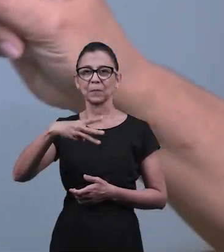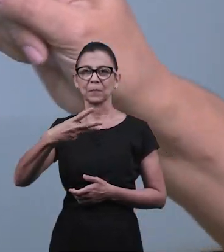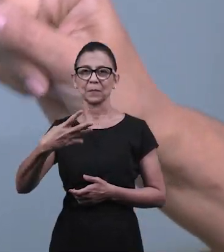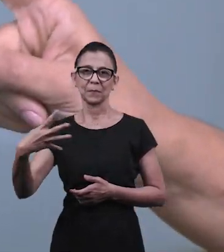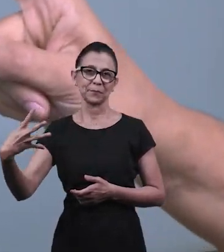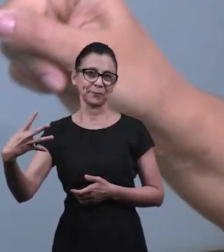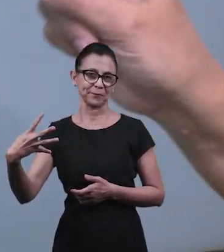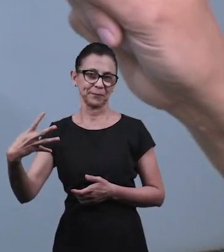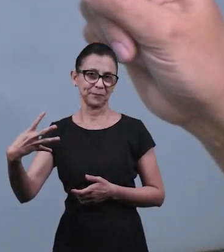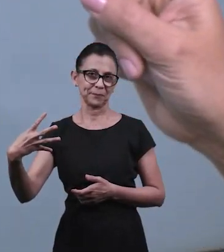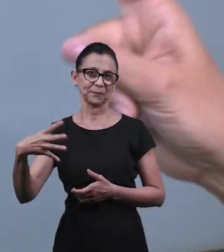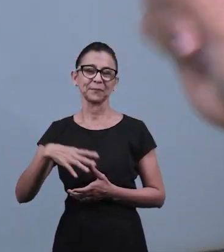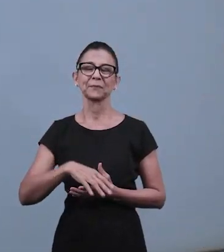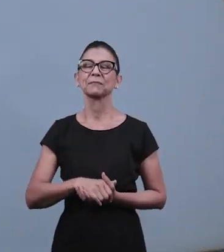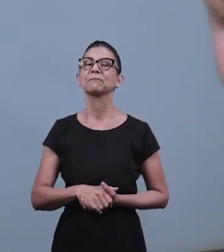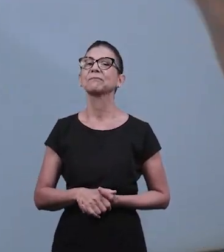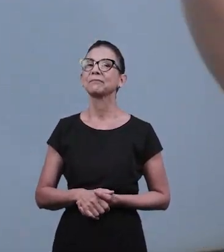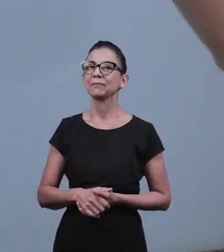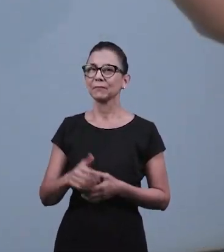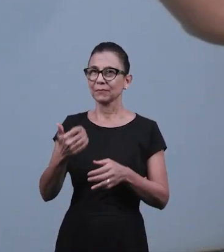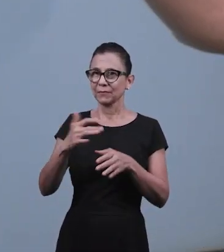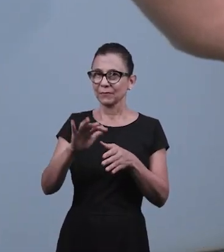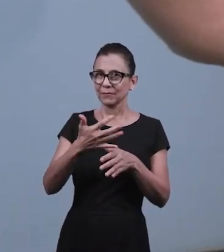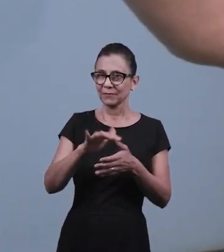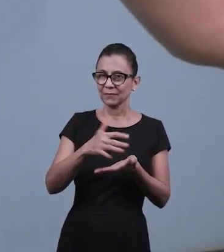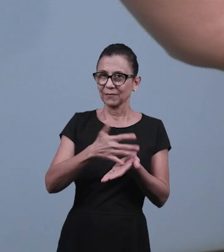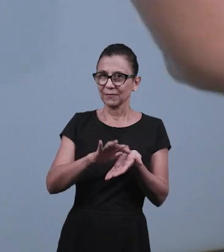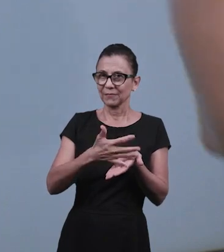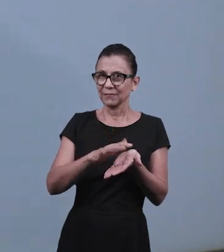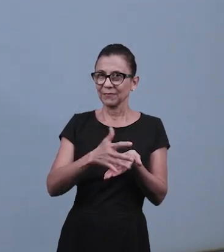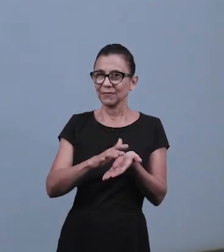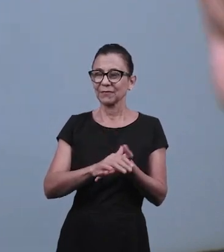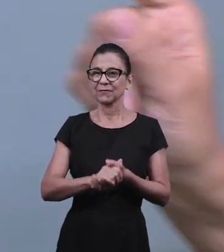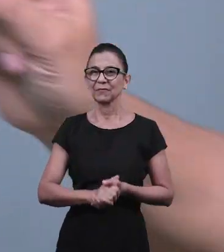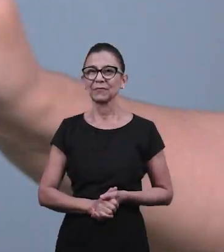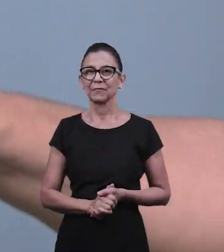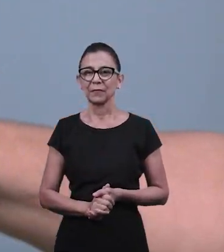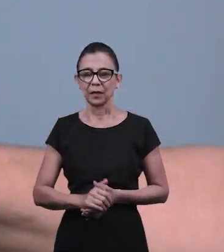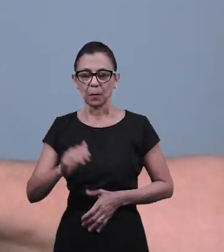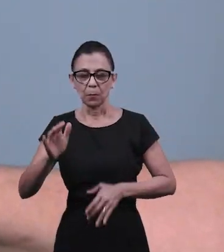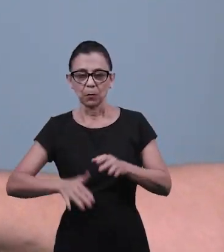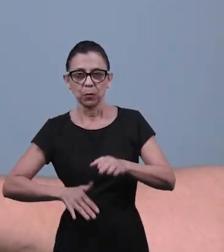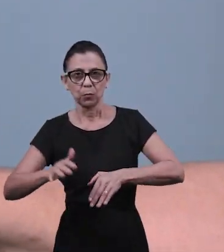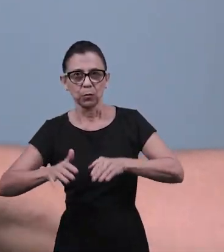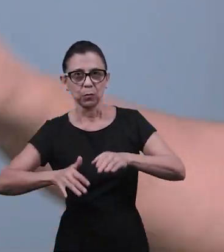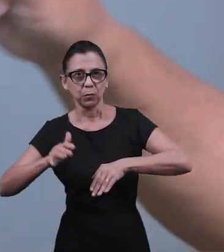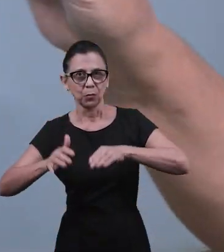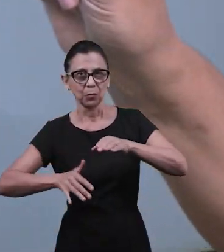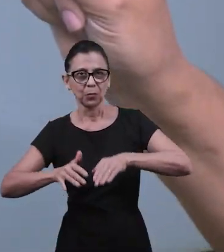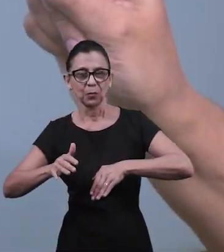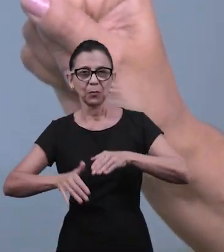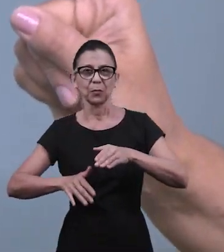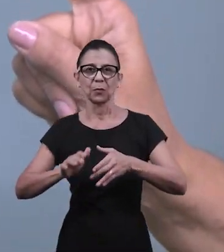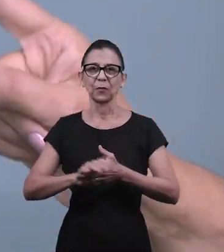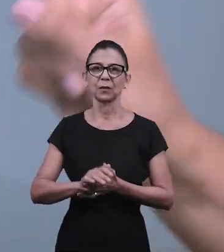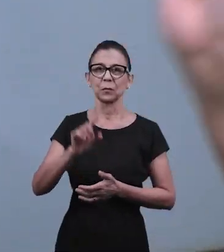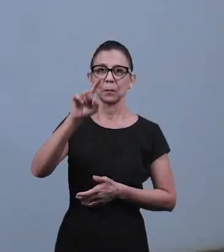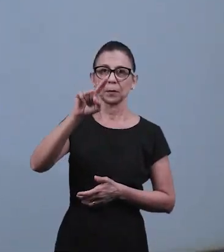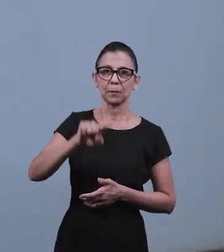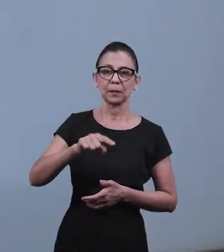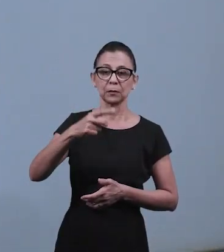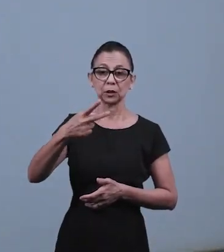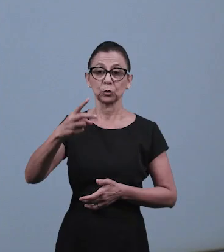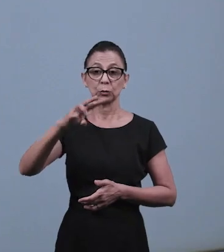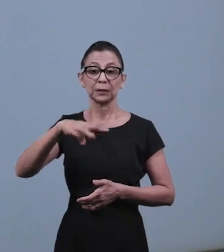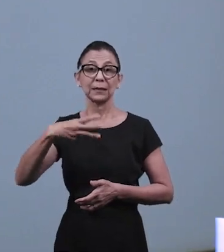2, 3, 4. Donc, le tambour va jouer dans le premier temps et dans le troisième temps.